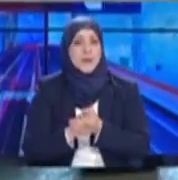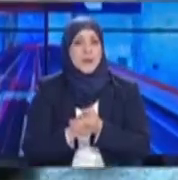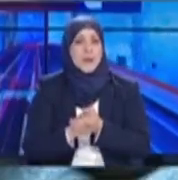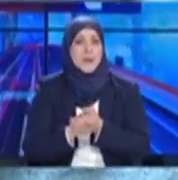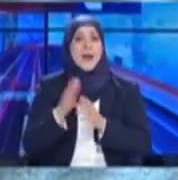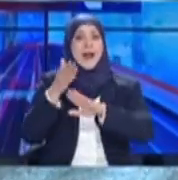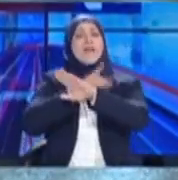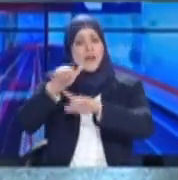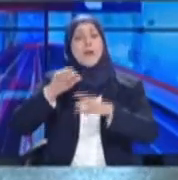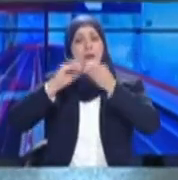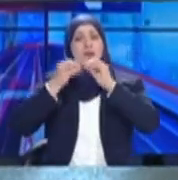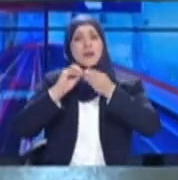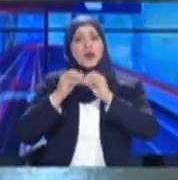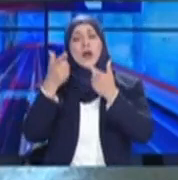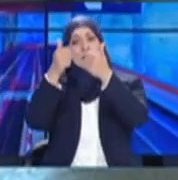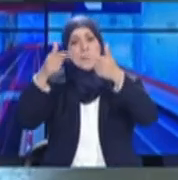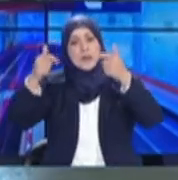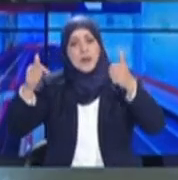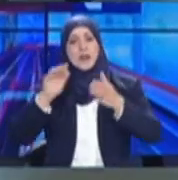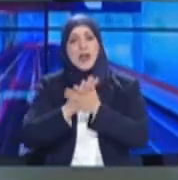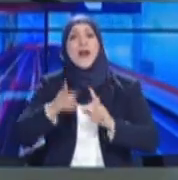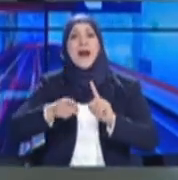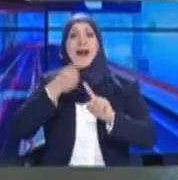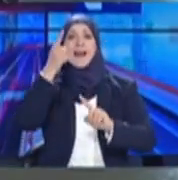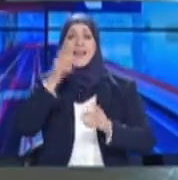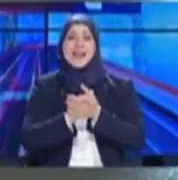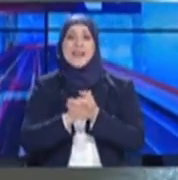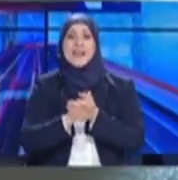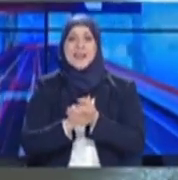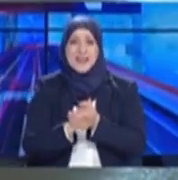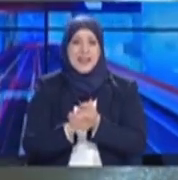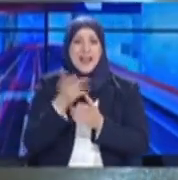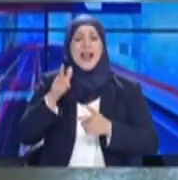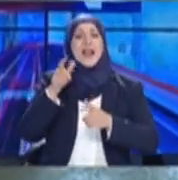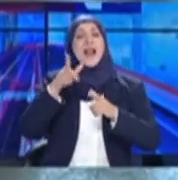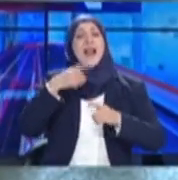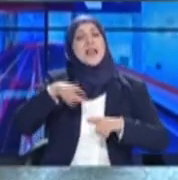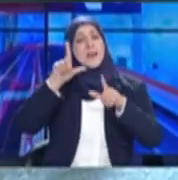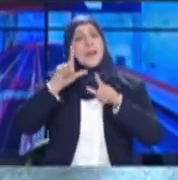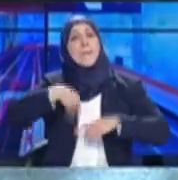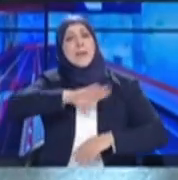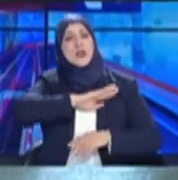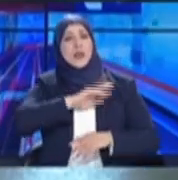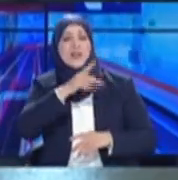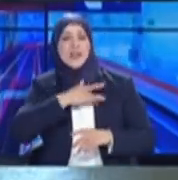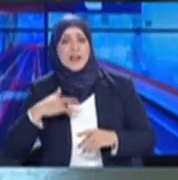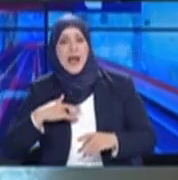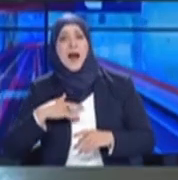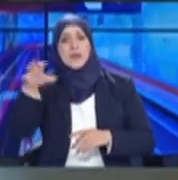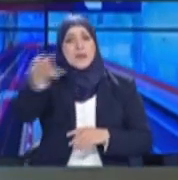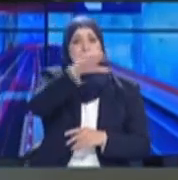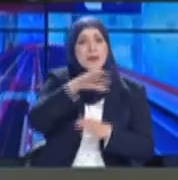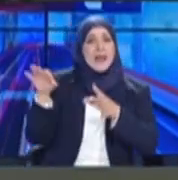الاشكالات سراحه على مستوى جهه طويل هذاك عليه السلطات الجهويه والسلطات الصحيه هنا في ولايه اه تطوير